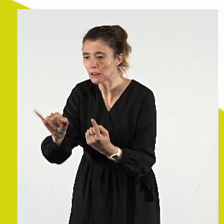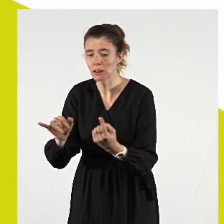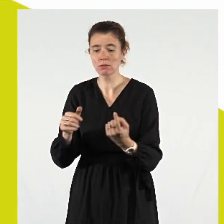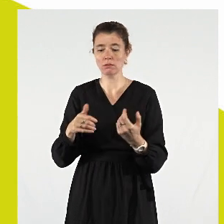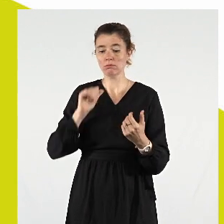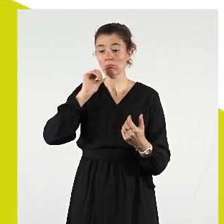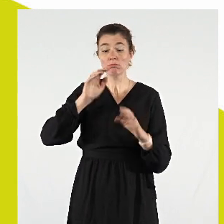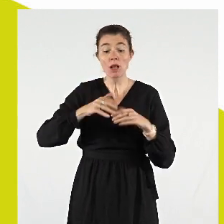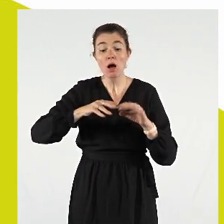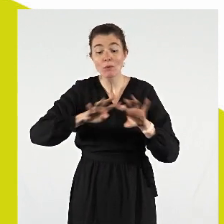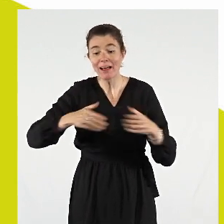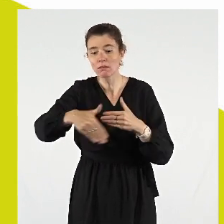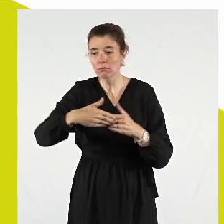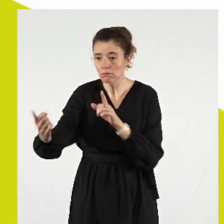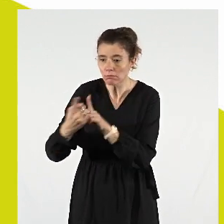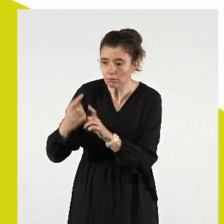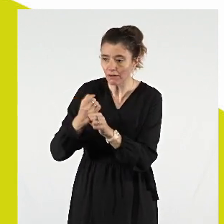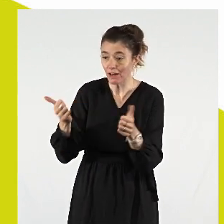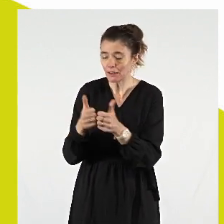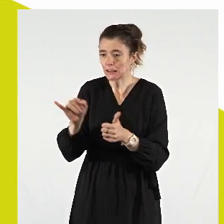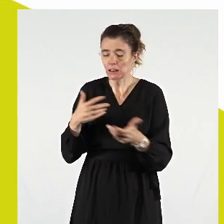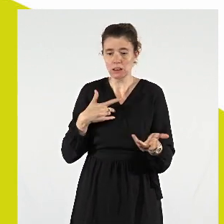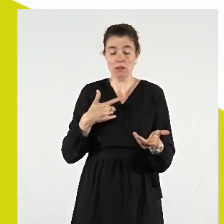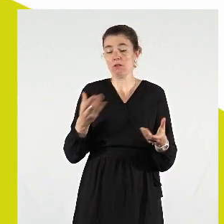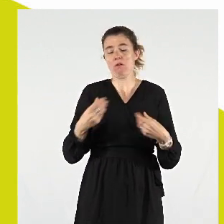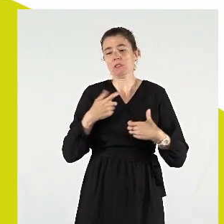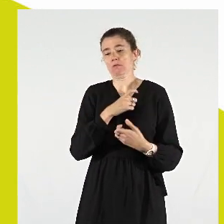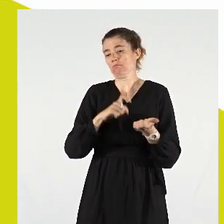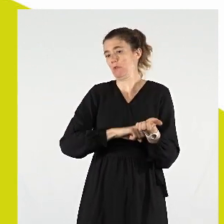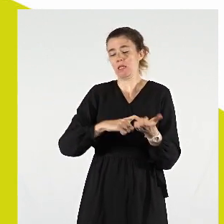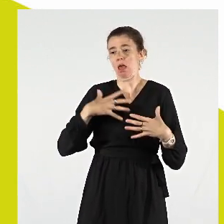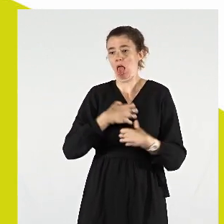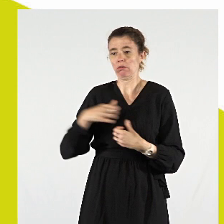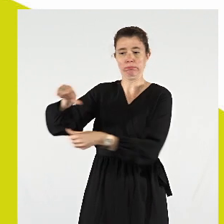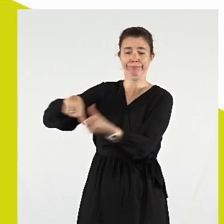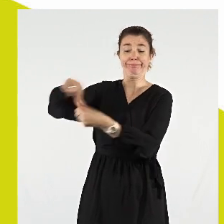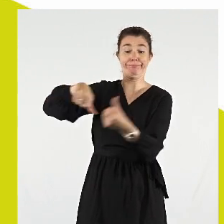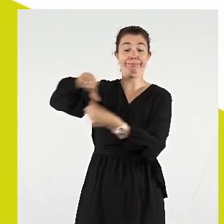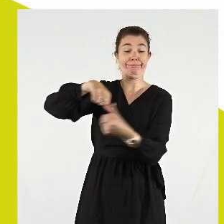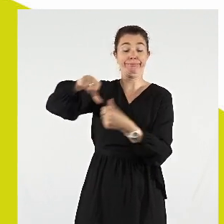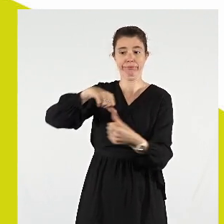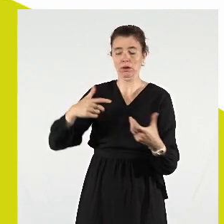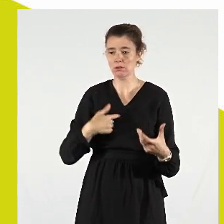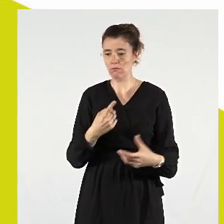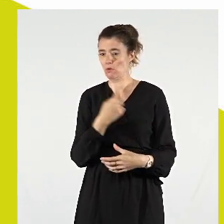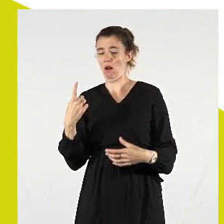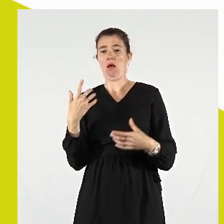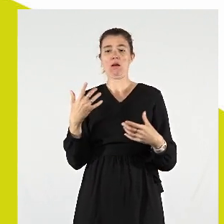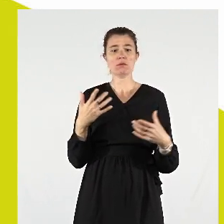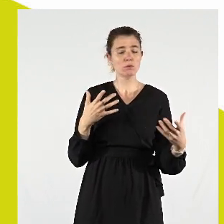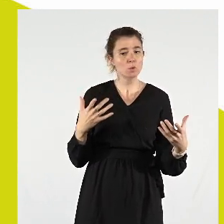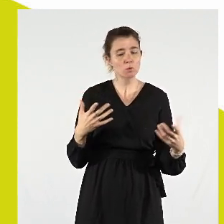dire en fait l'effet de stress que peut représenter pour les équipes le fait de se retrouver esseulé alors que ce n'était pas prévu au